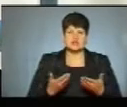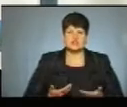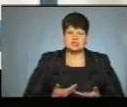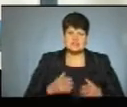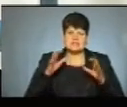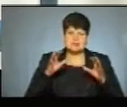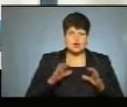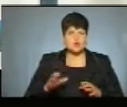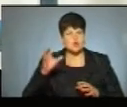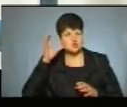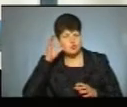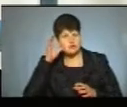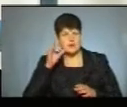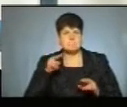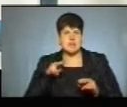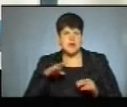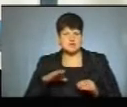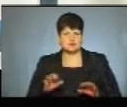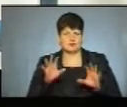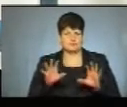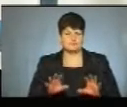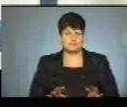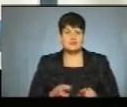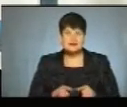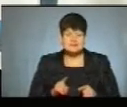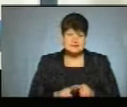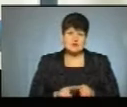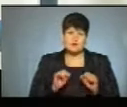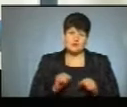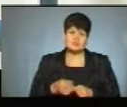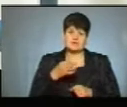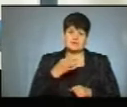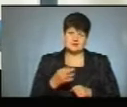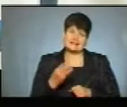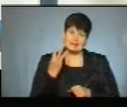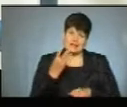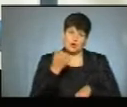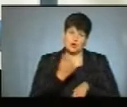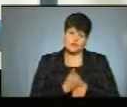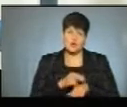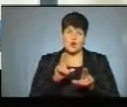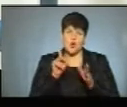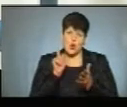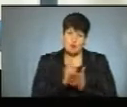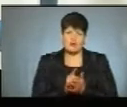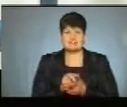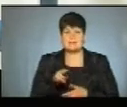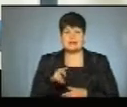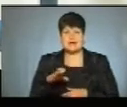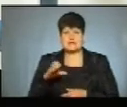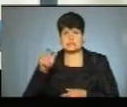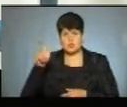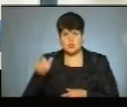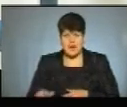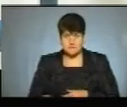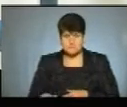слухатись пластового проводу. Це такі, можна їх назвати, ці три головні обов'язки пластуна. От, і ми завжди